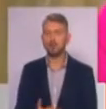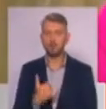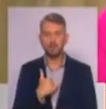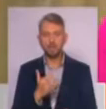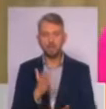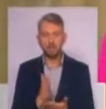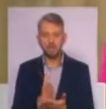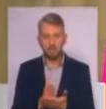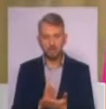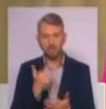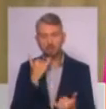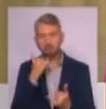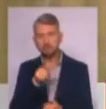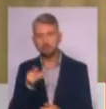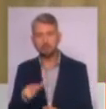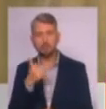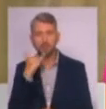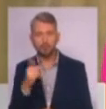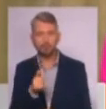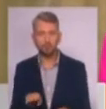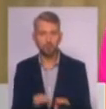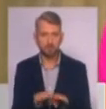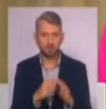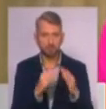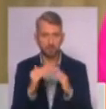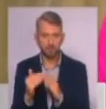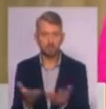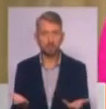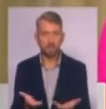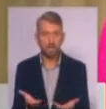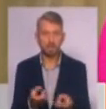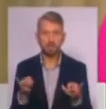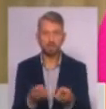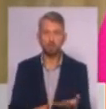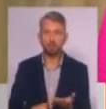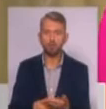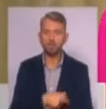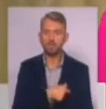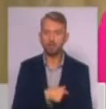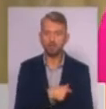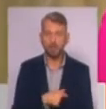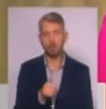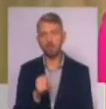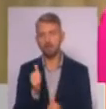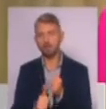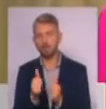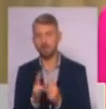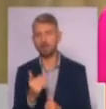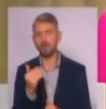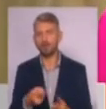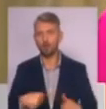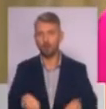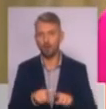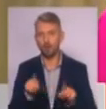деякі надзвонювачі, які телефонують саме з подібних будинків, які дійсно потребують допомоги депутатів, однак частіше на їх округах навіть